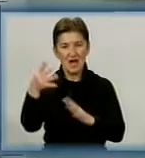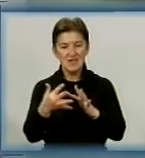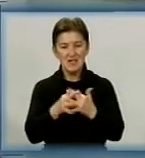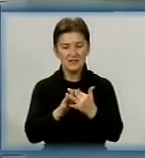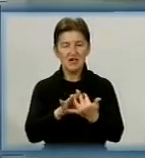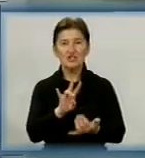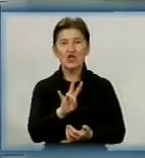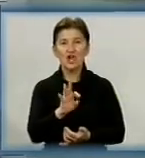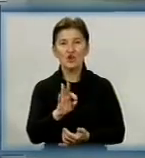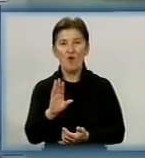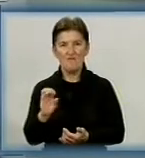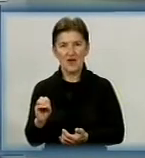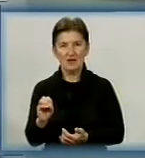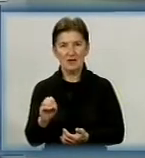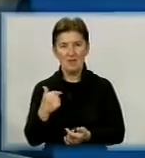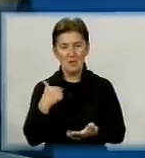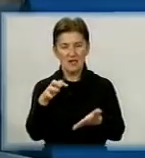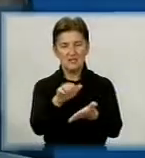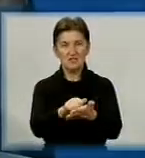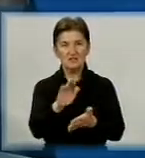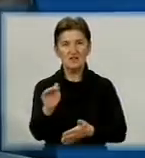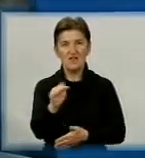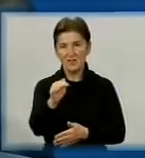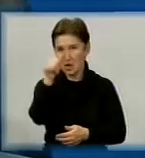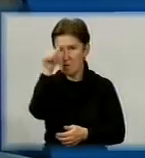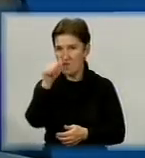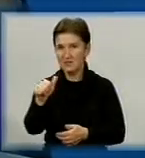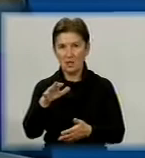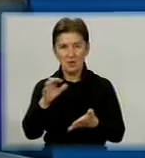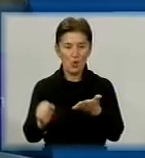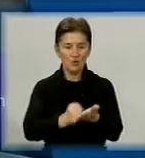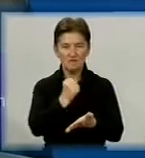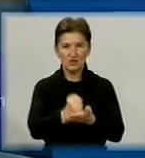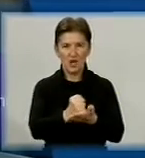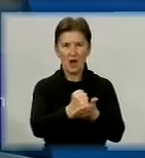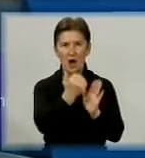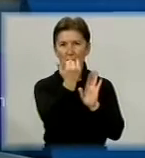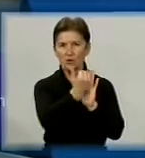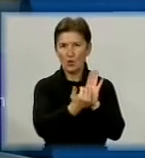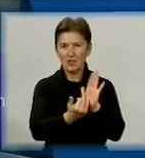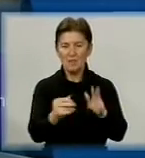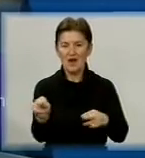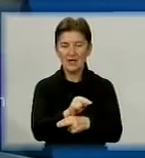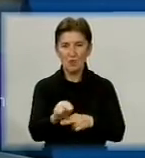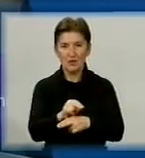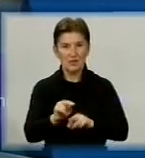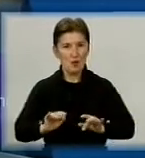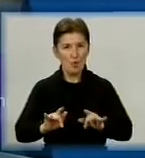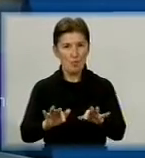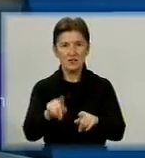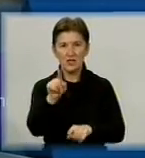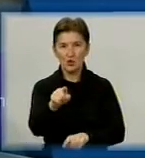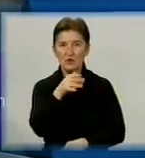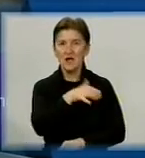більше. Ми займалися в феврале місяці, у нас була утверджена програма ремонтної кампанії. Вона на той період